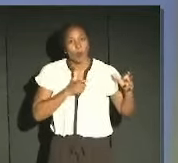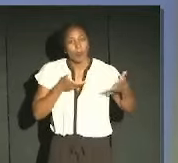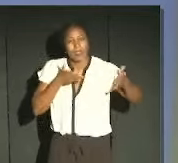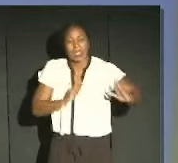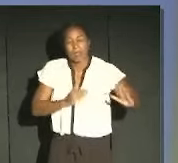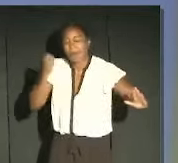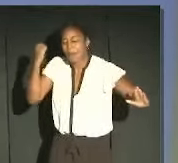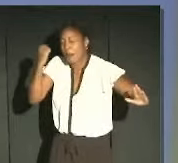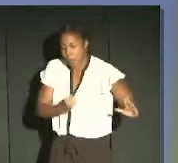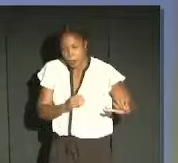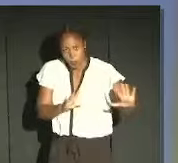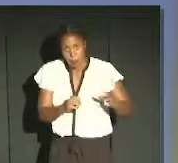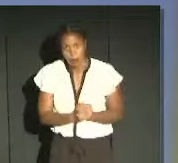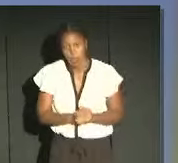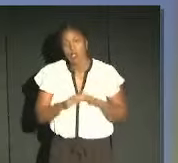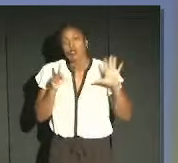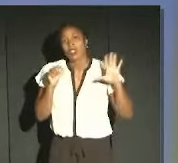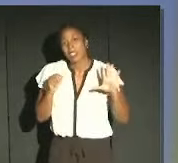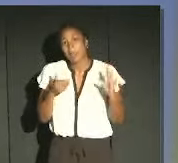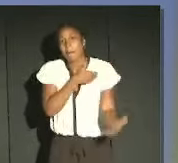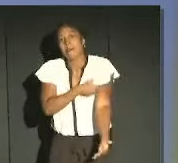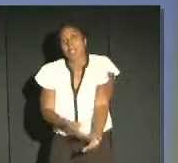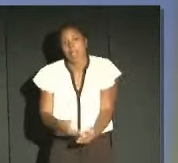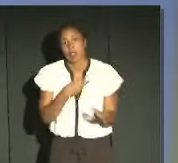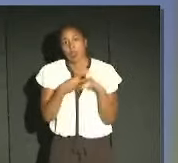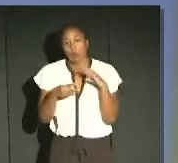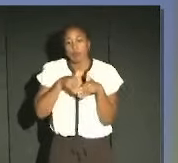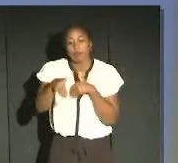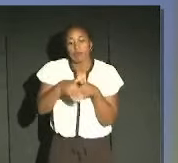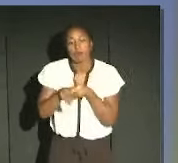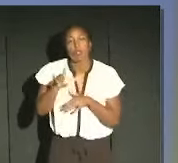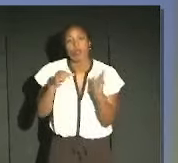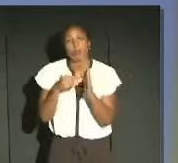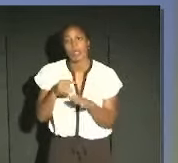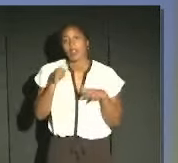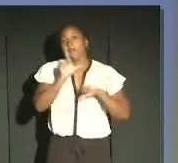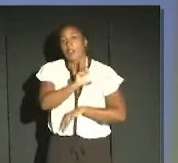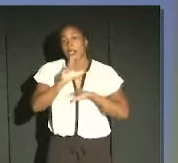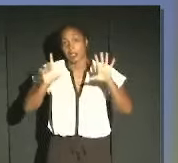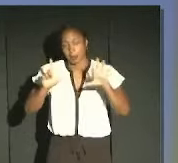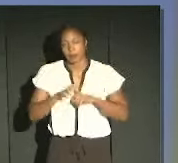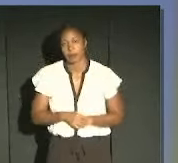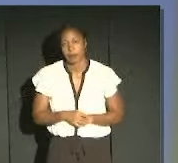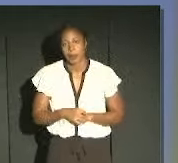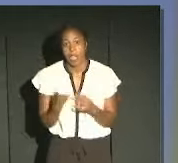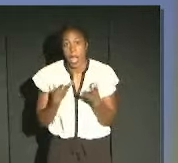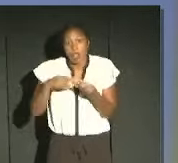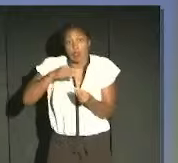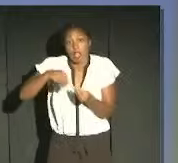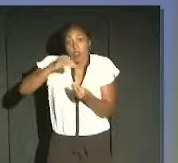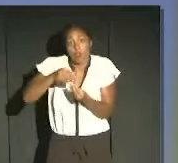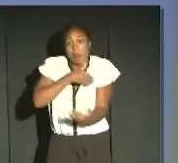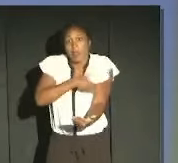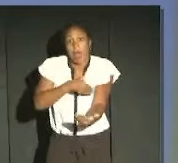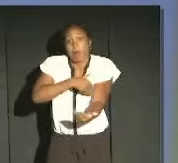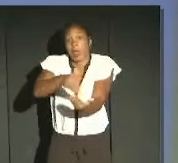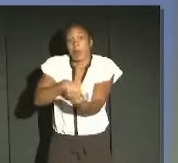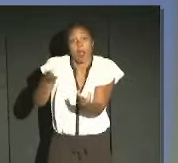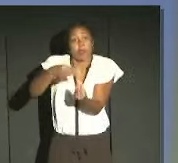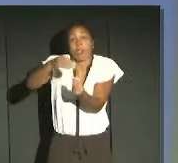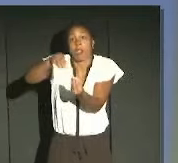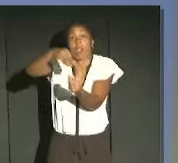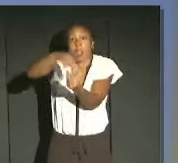jamais connu notre pays 70 milliards d'euros d'ici à 2027 et à chaque fois ils en rajoutent des milliards des milliards des milliards alors il les trouvent jamais dans les poches